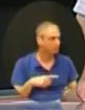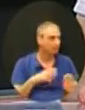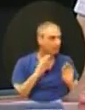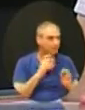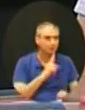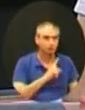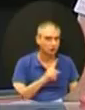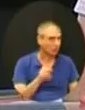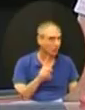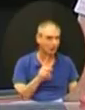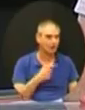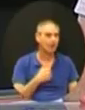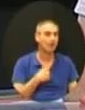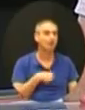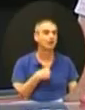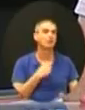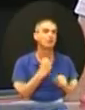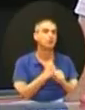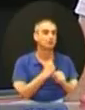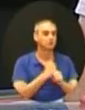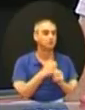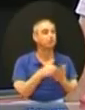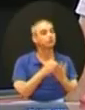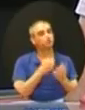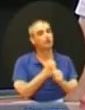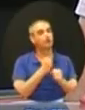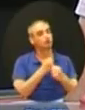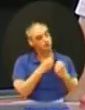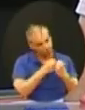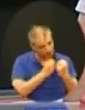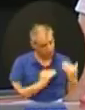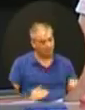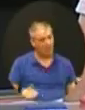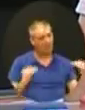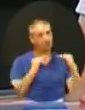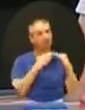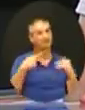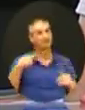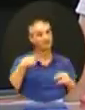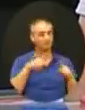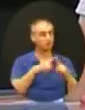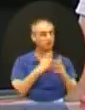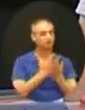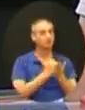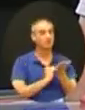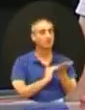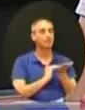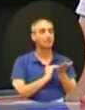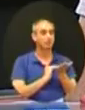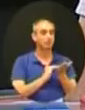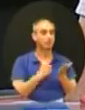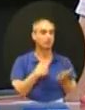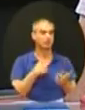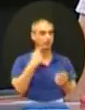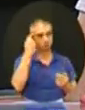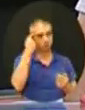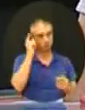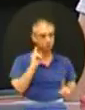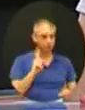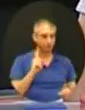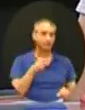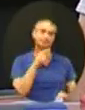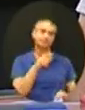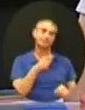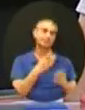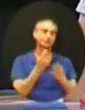לא. אנחנו ניהלנו ומנהלים מאבק להשוואת הקצבה לגובה של שכר המינימום, כי אנחנו סבורים